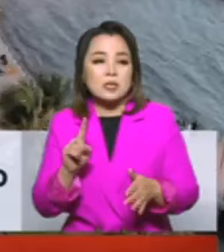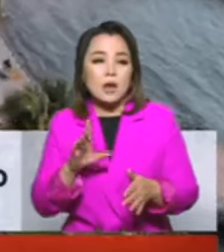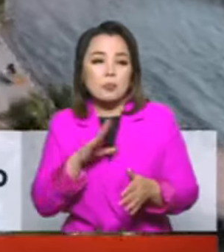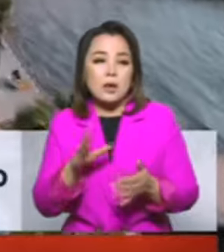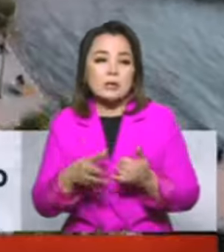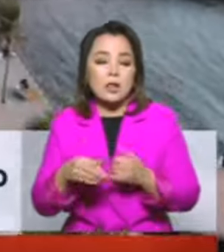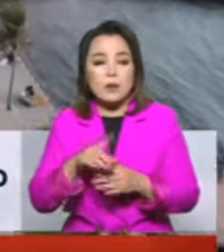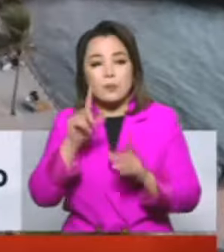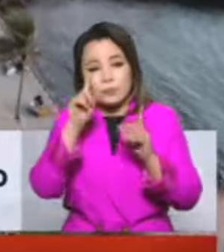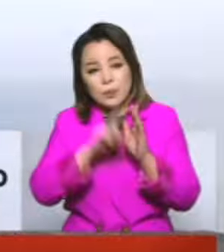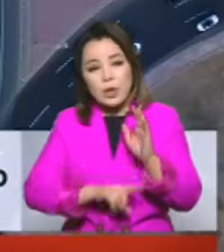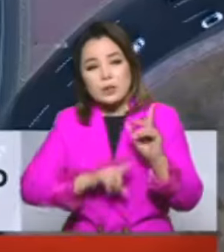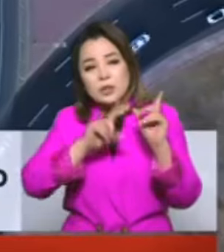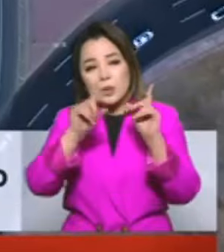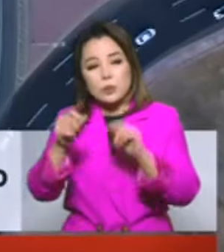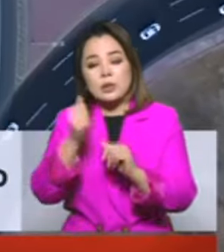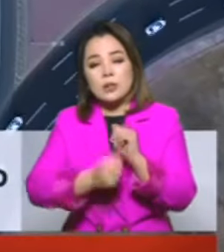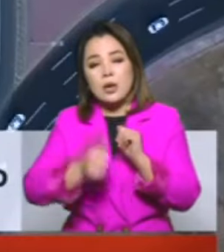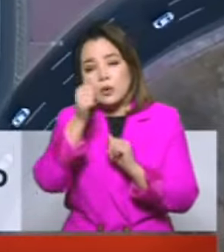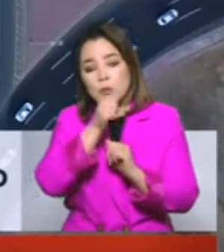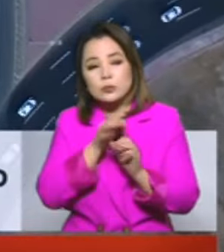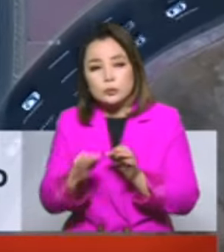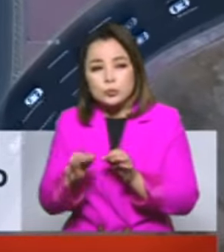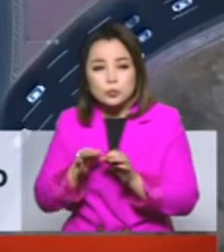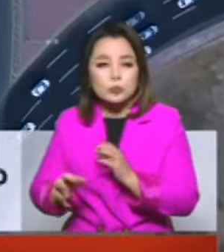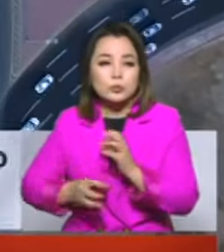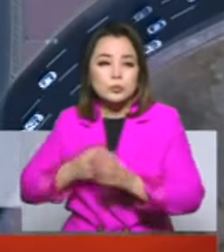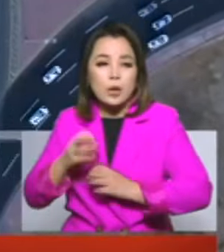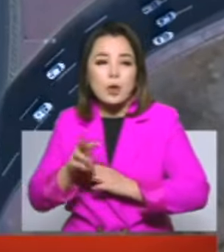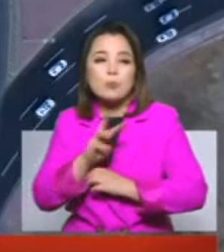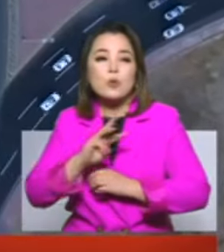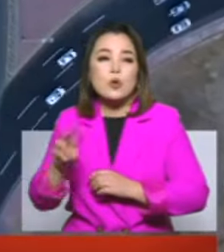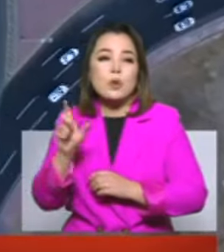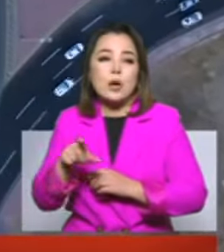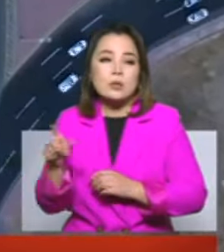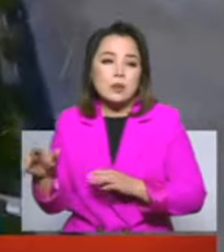аймағына қажылыққа жыл сайын дүниенің түкпір-түкпірінен миллиондаған мұсылман баратыны белгілі.